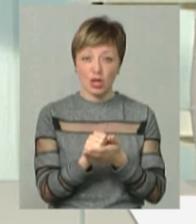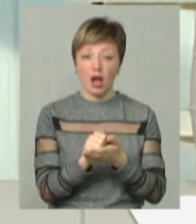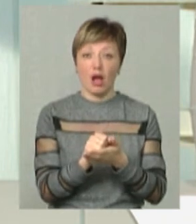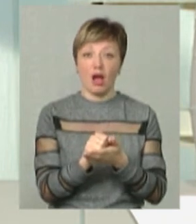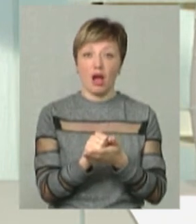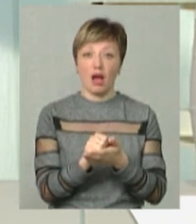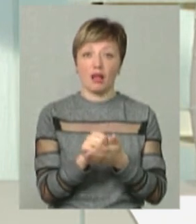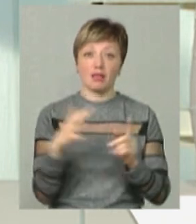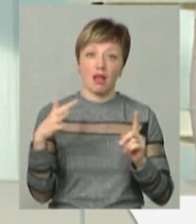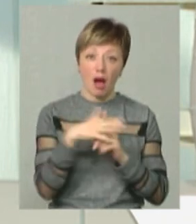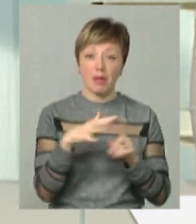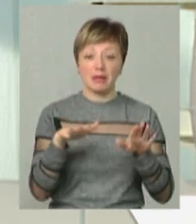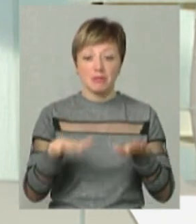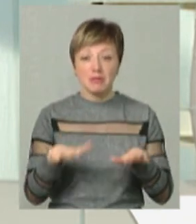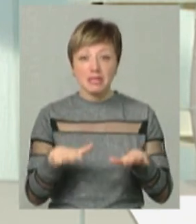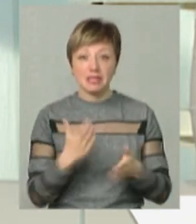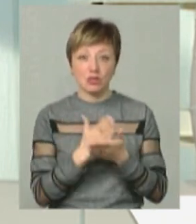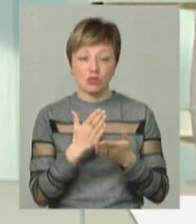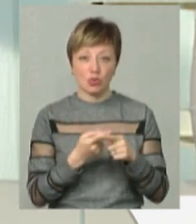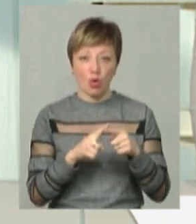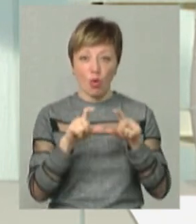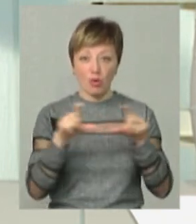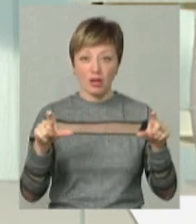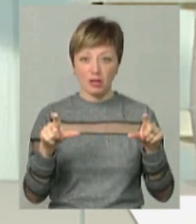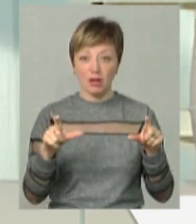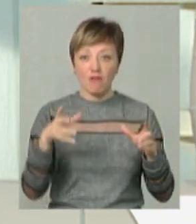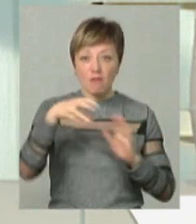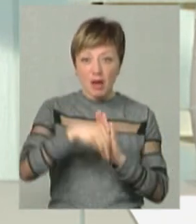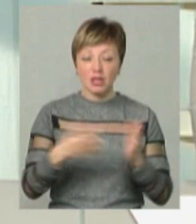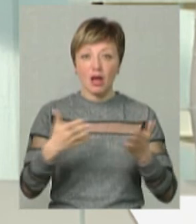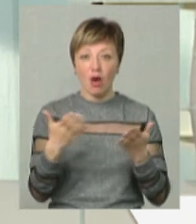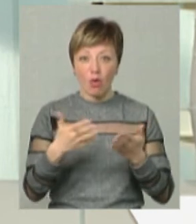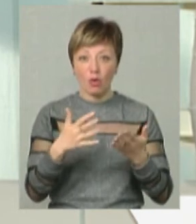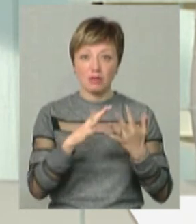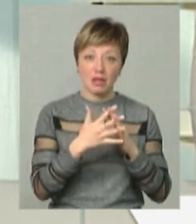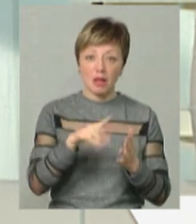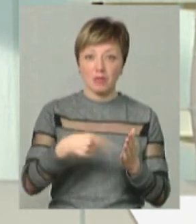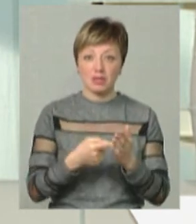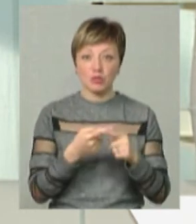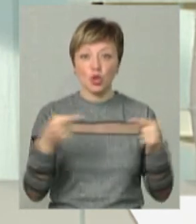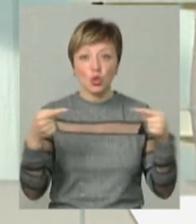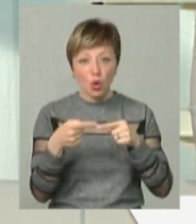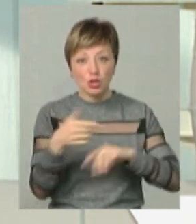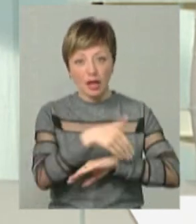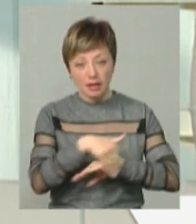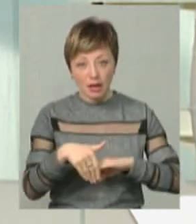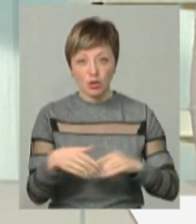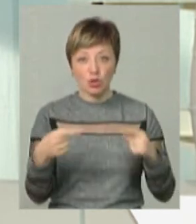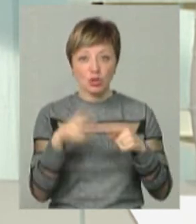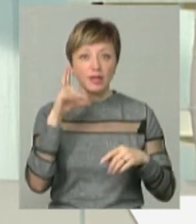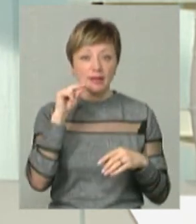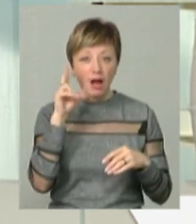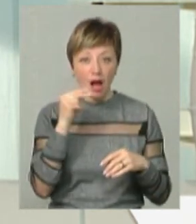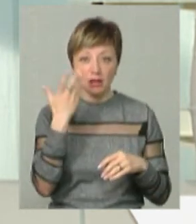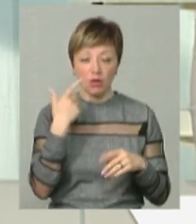вчинено напад, а і місце знаходження цього об'єкта в межах якогось населеного пункту. Тобто, аби це була точна адреса, точна дата,